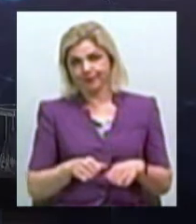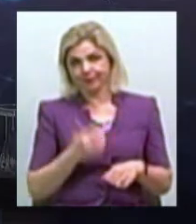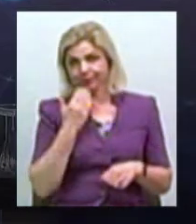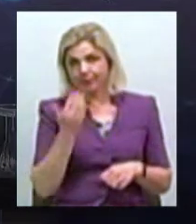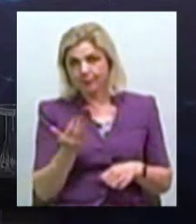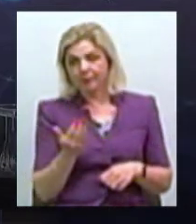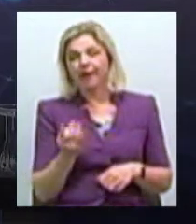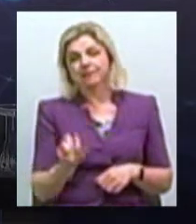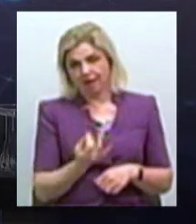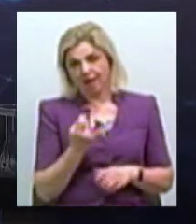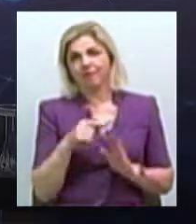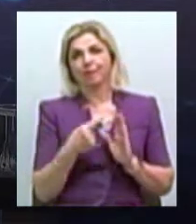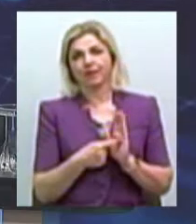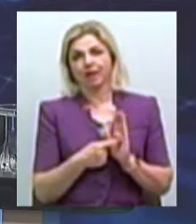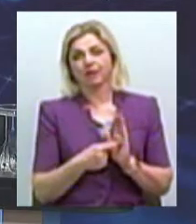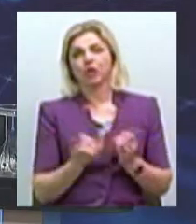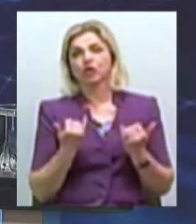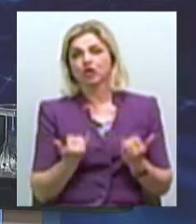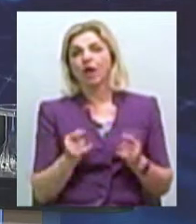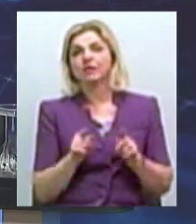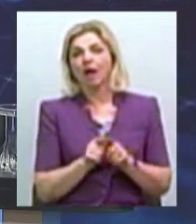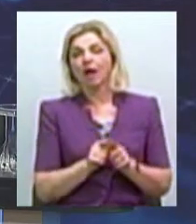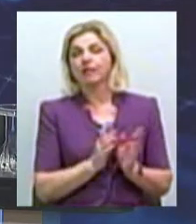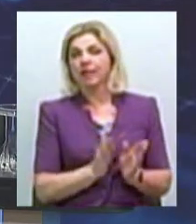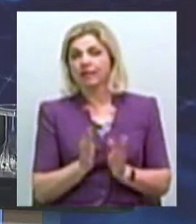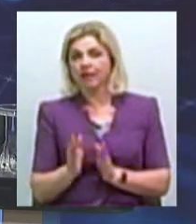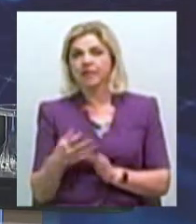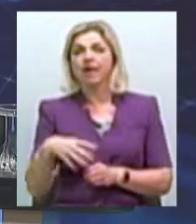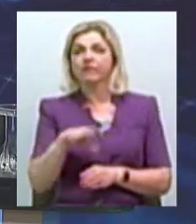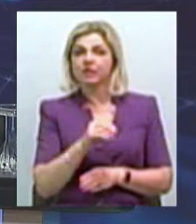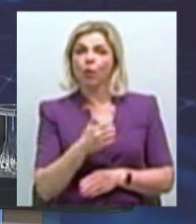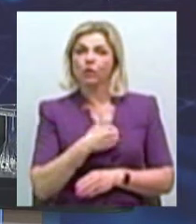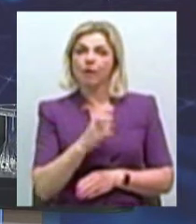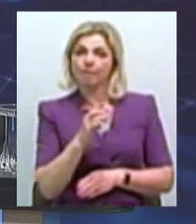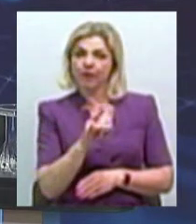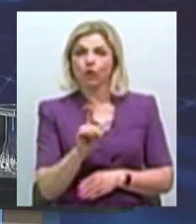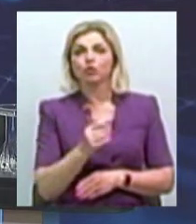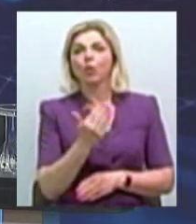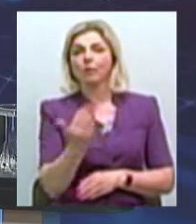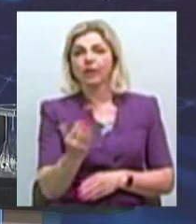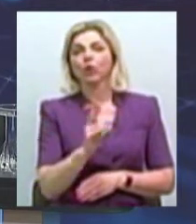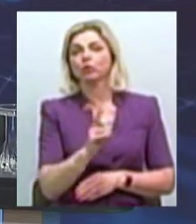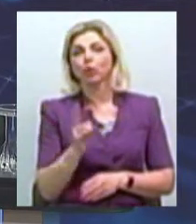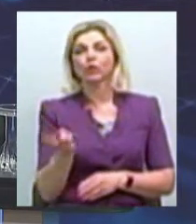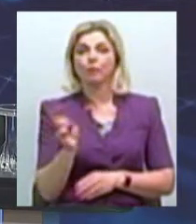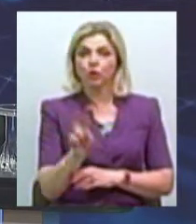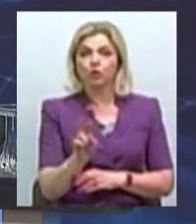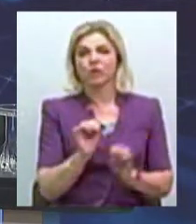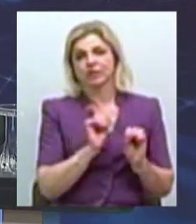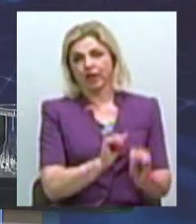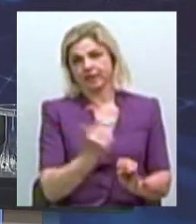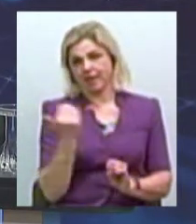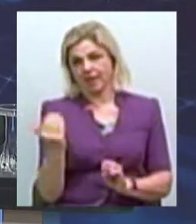знаєте, наразі ми спостерігаємо таку тенденцію, що всі хотіли би, щоб їх права хтось прийшов і захистив. Якщо